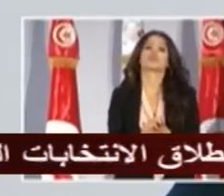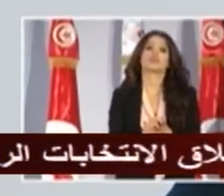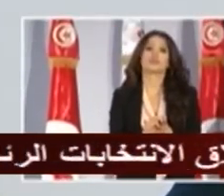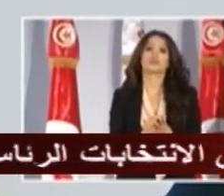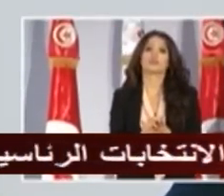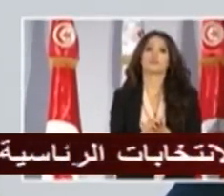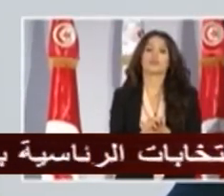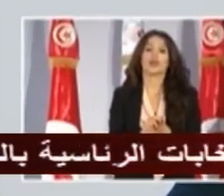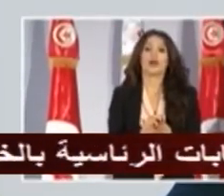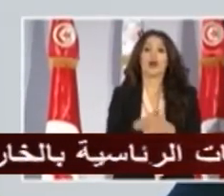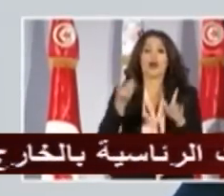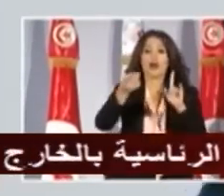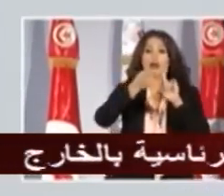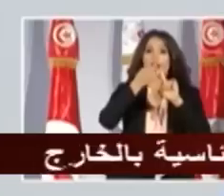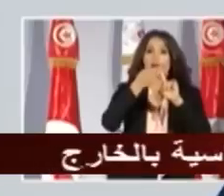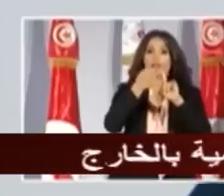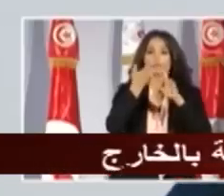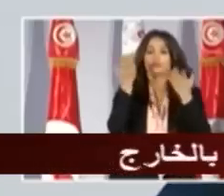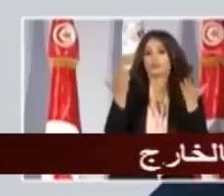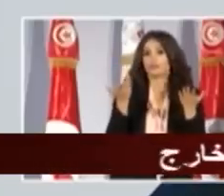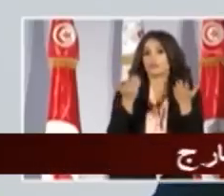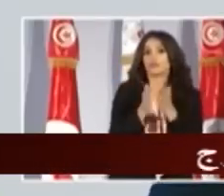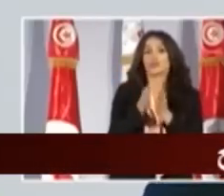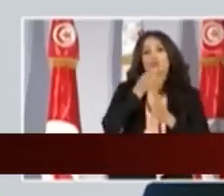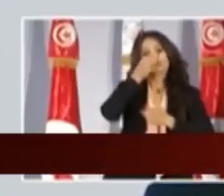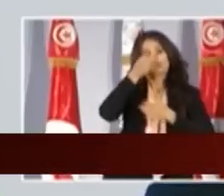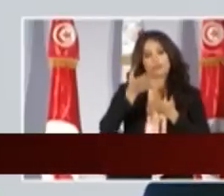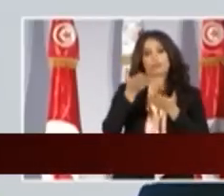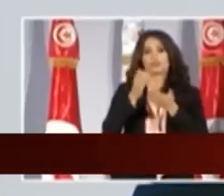حاجه الاولى يحبها كلها لكم